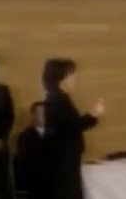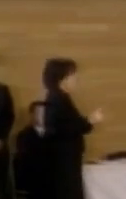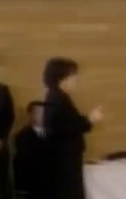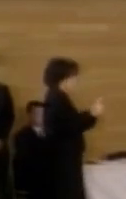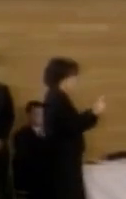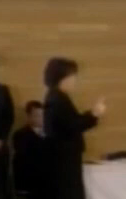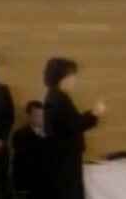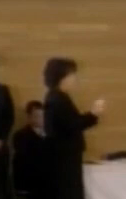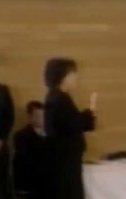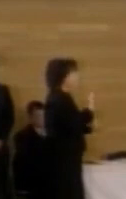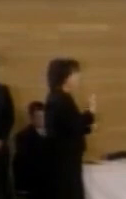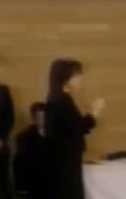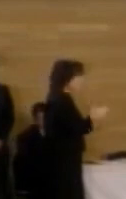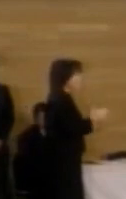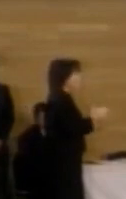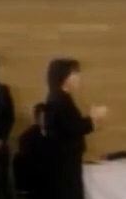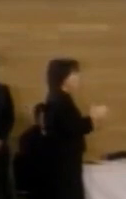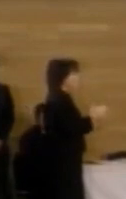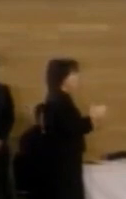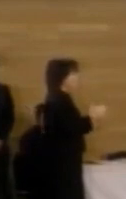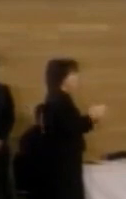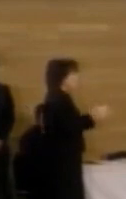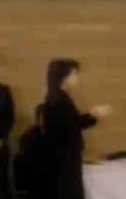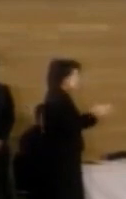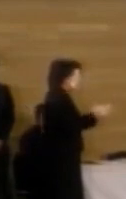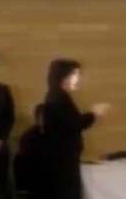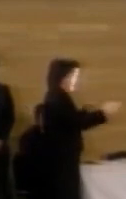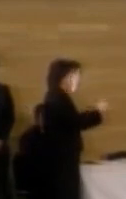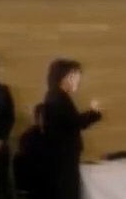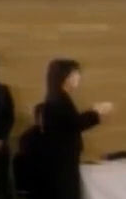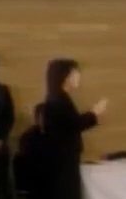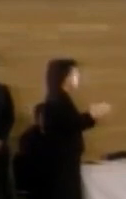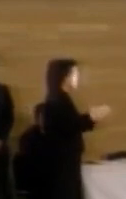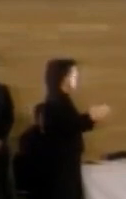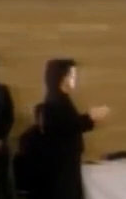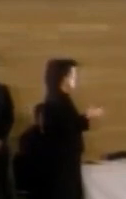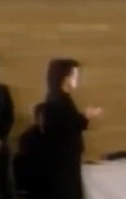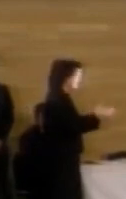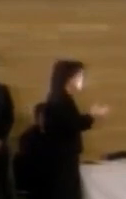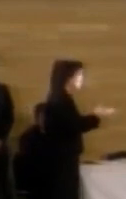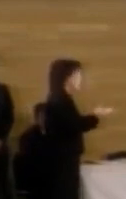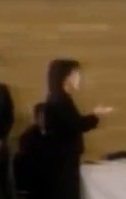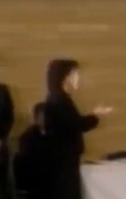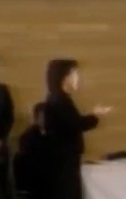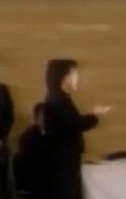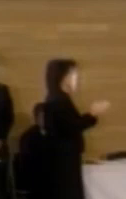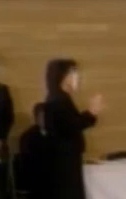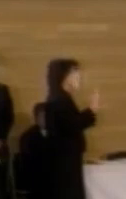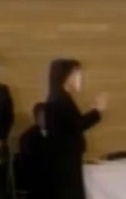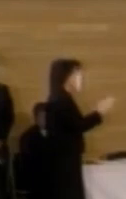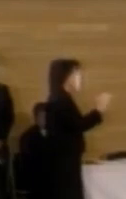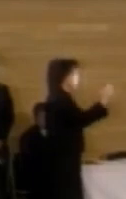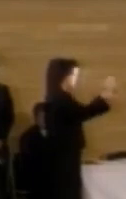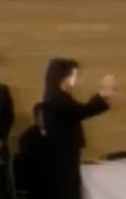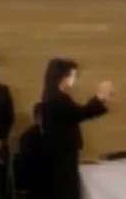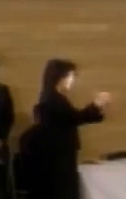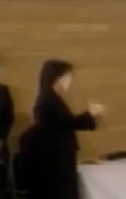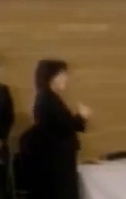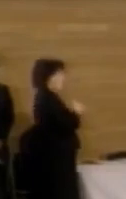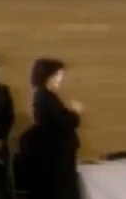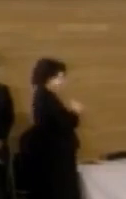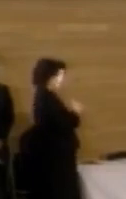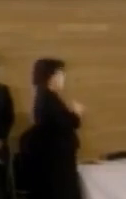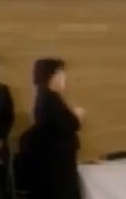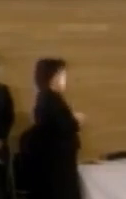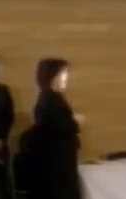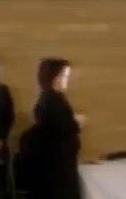しかし今まで経験したことのない地震、そしてその後の巨大な津